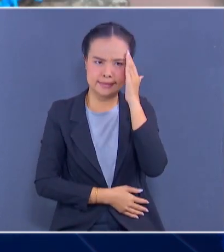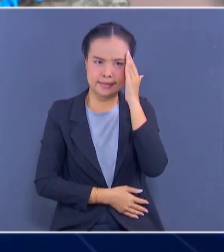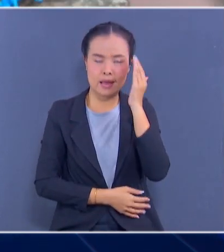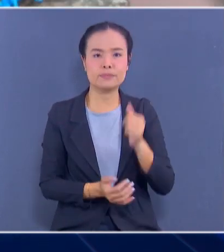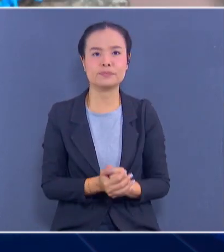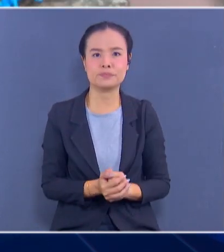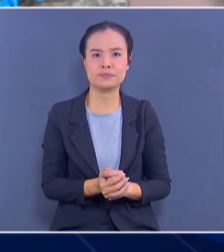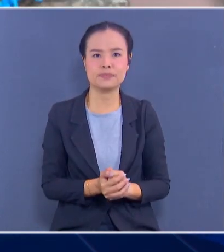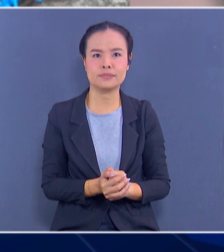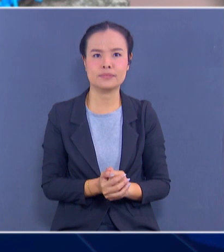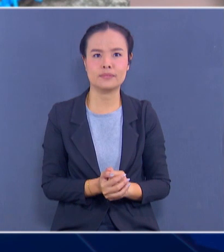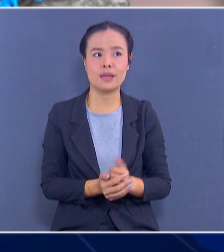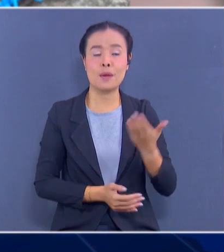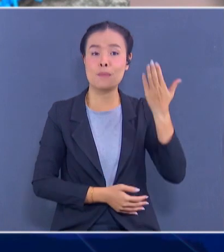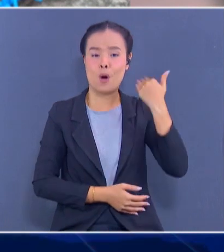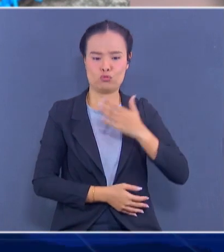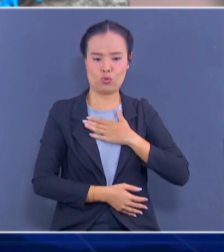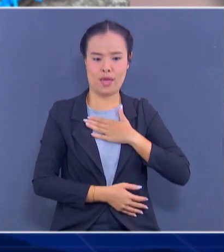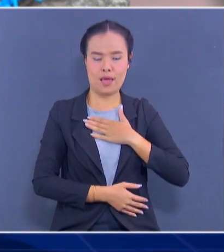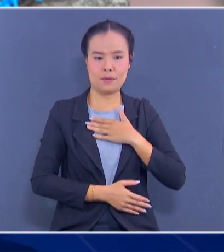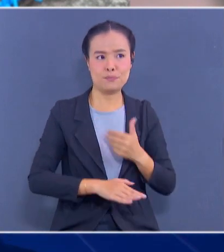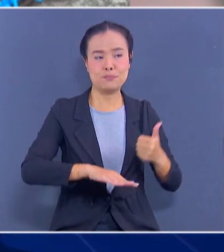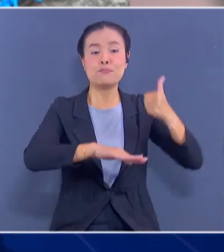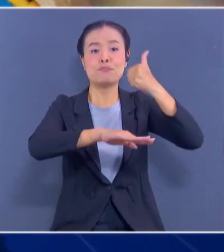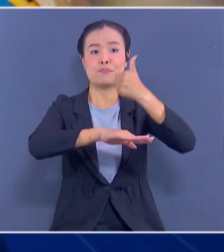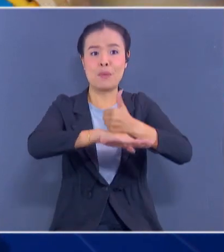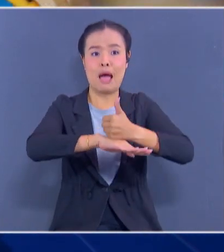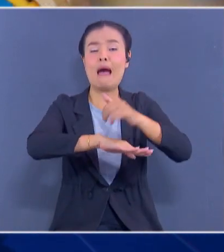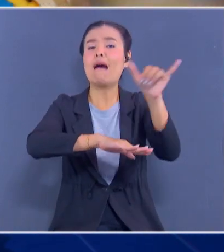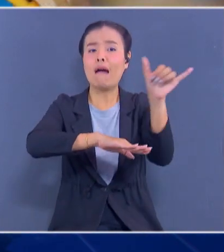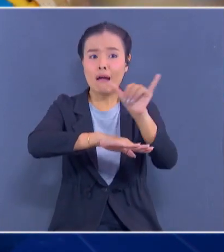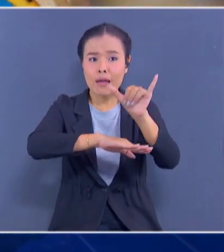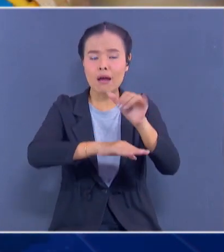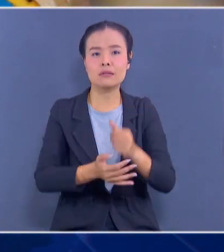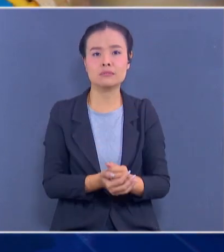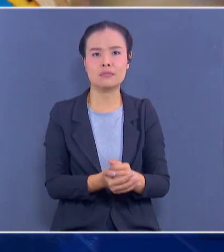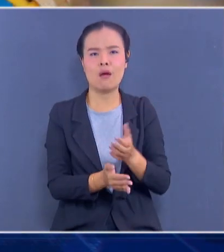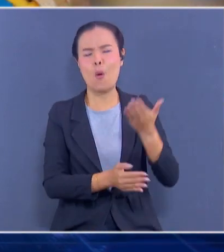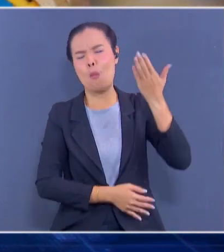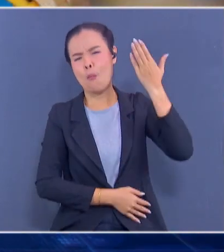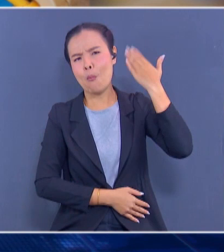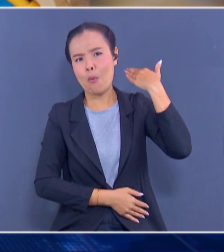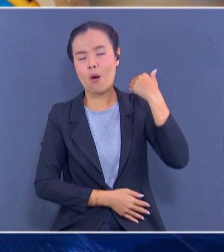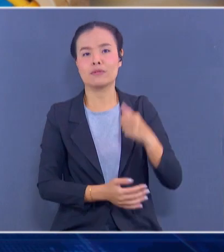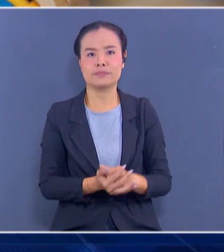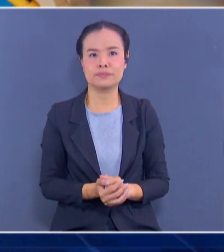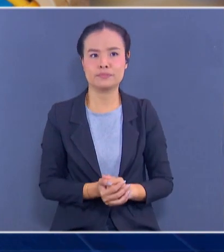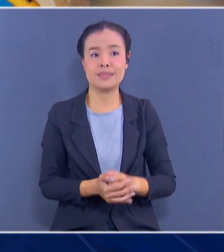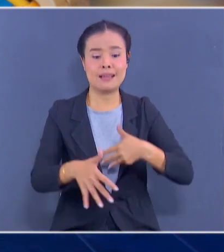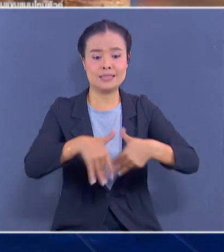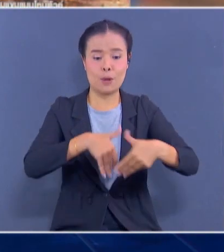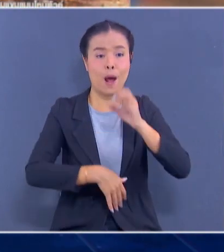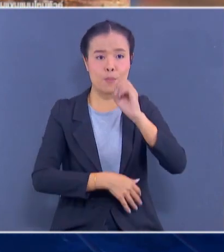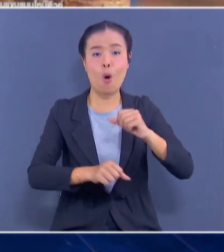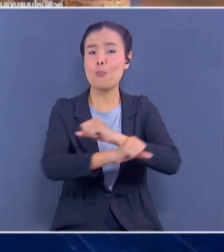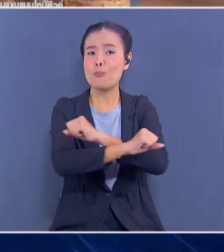โครงการนี้เกิดขึ้นในช่วงที่ตนเองยังไม่ได้เข้ามารับตำแหน่งเกิดขึ้นก่อนหน้านี้ครับหลังจากที่ชาวบ้านแจ้